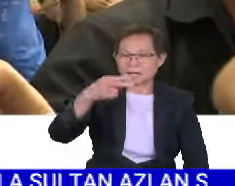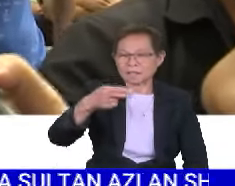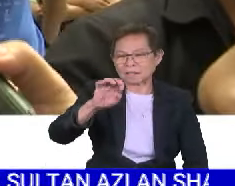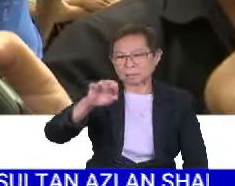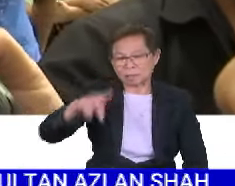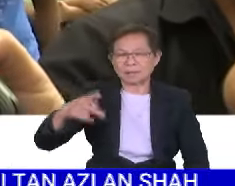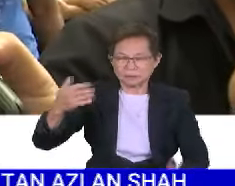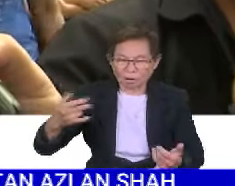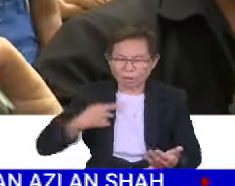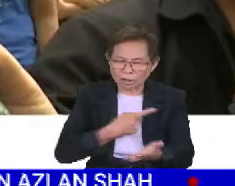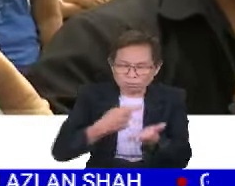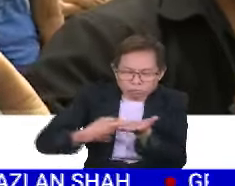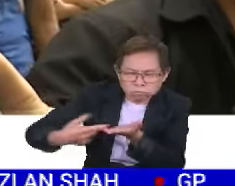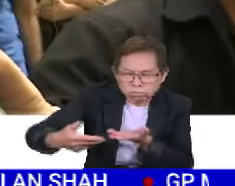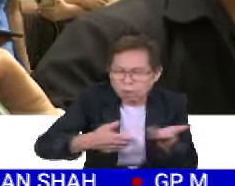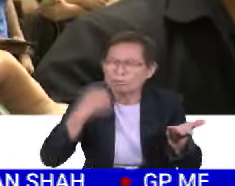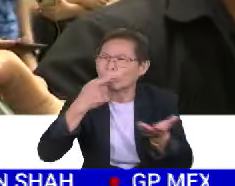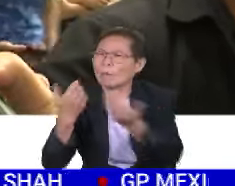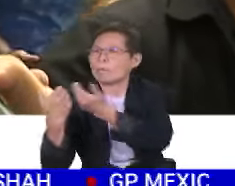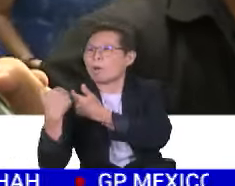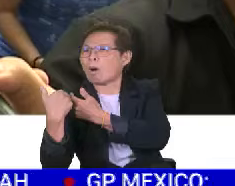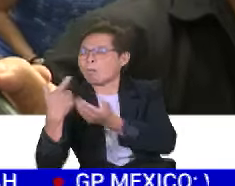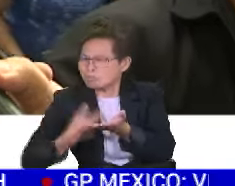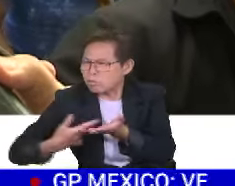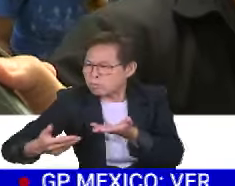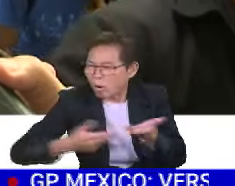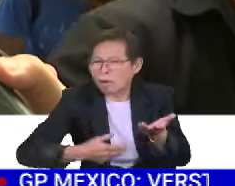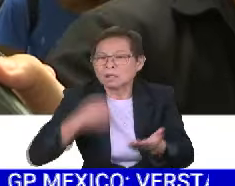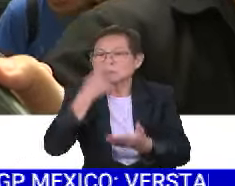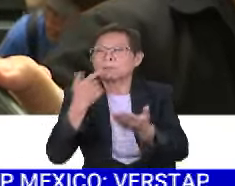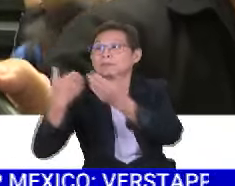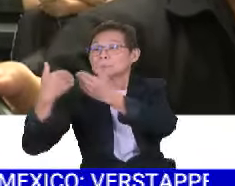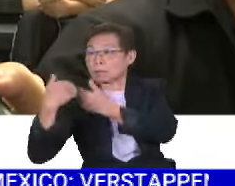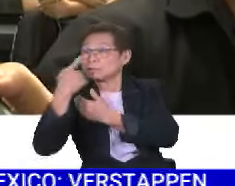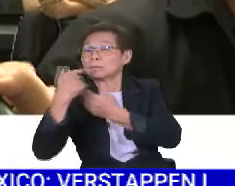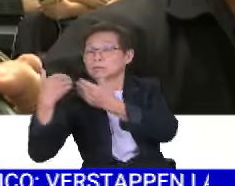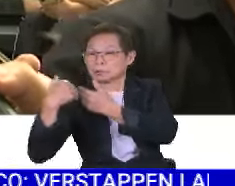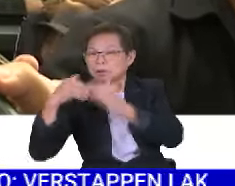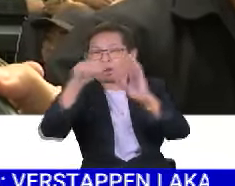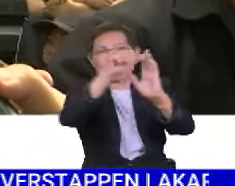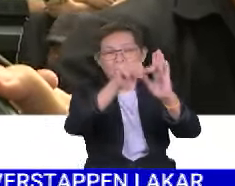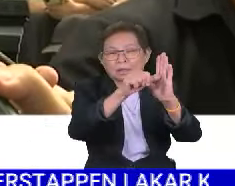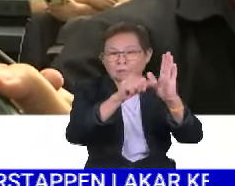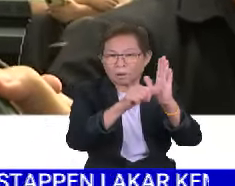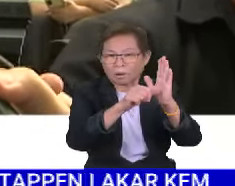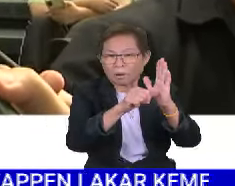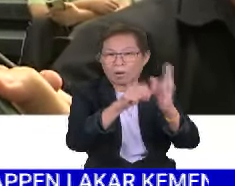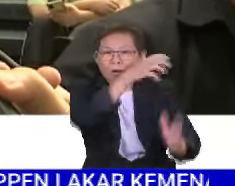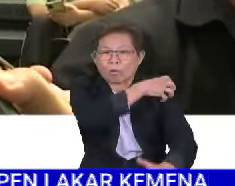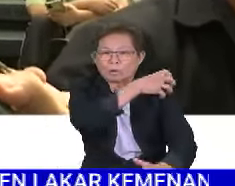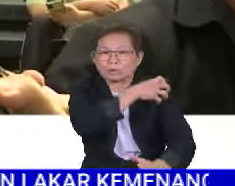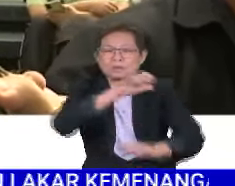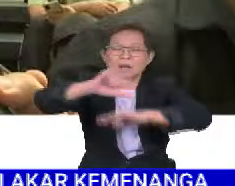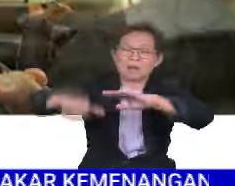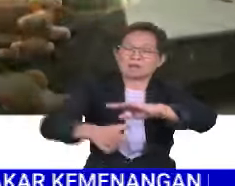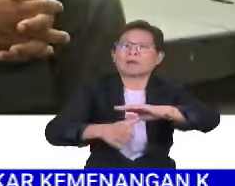HP kementerian mana yang patut bertanggungjawab. Dan kalau ada bertanggungjawab tu, dapatlah kita dari segi aktanya, punca kuasanya kita letakkan di bawah